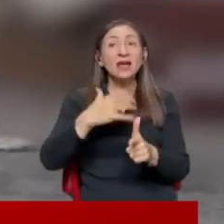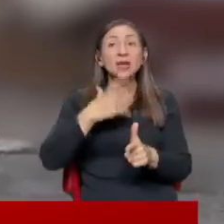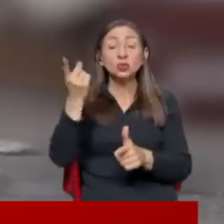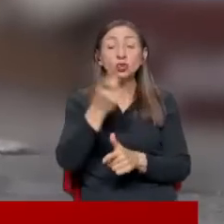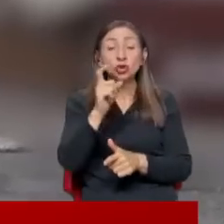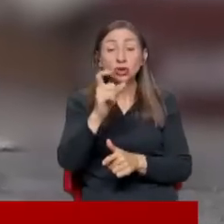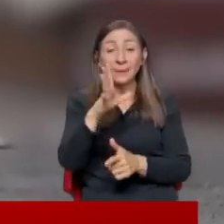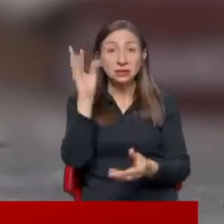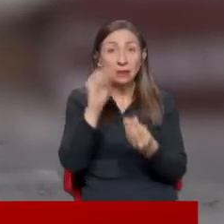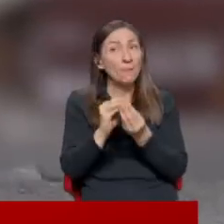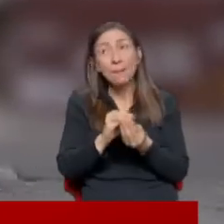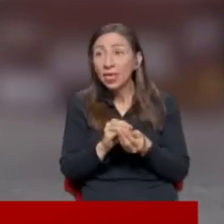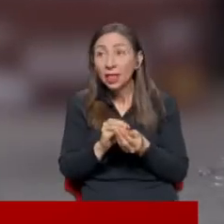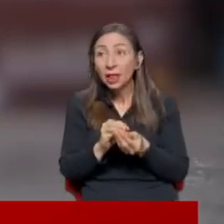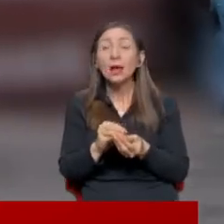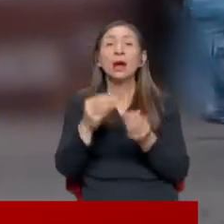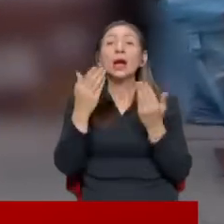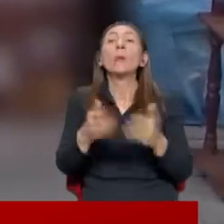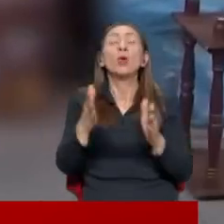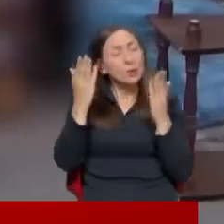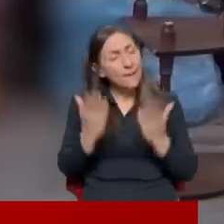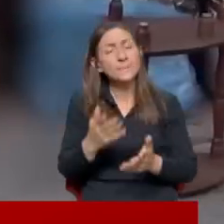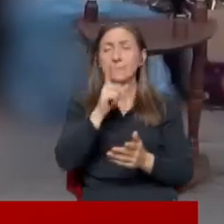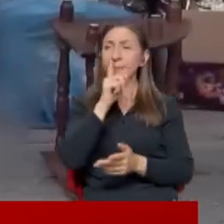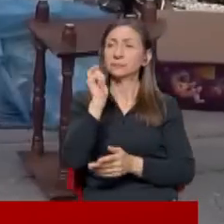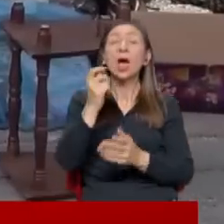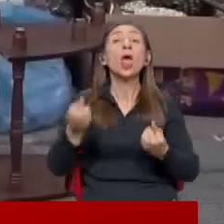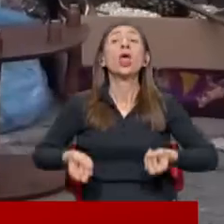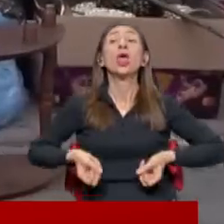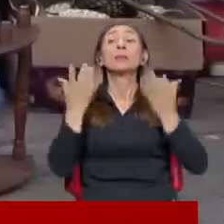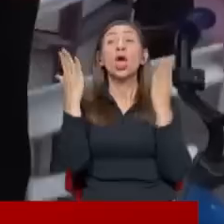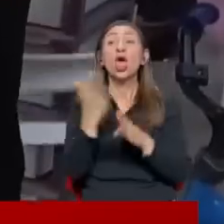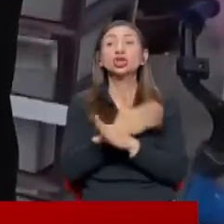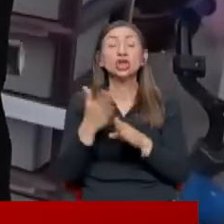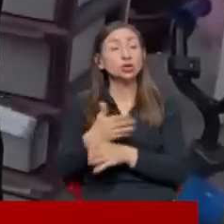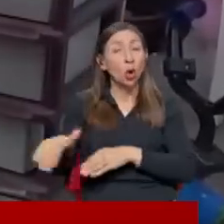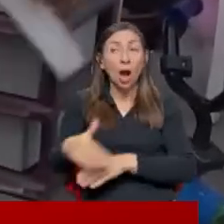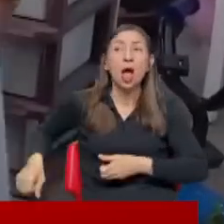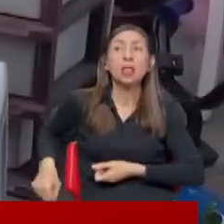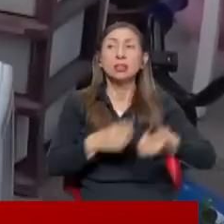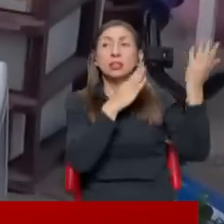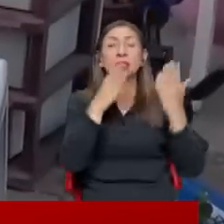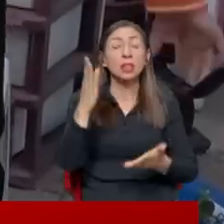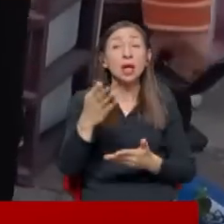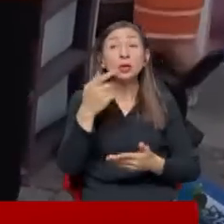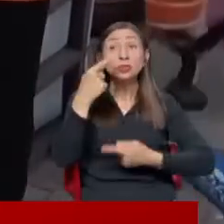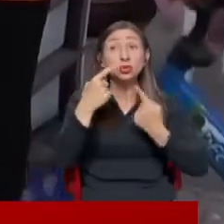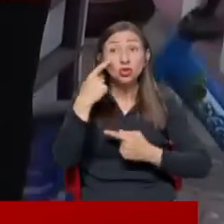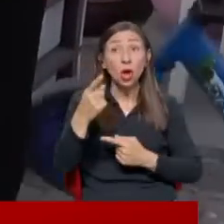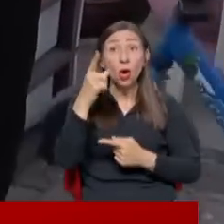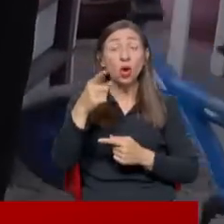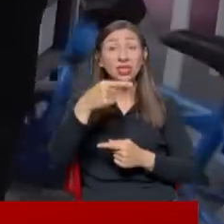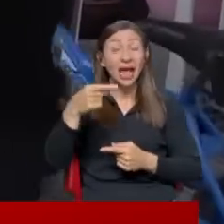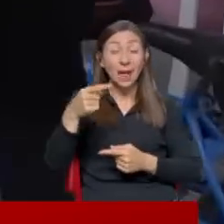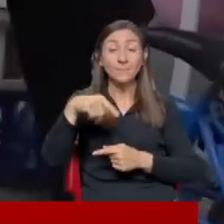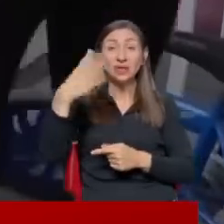sahibi %95 zam yaptı. Kabul etmelerine rağmen yetmedi. Eşyalarıyla sokakta kaldılar. İddialarına göre o